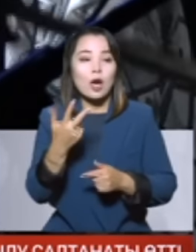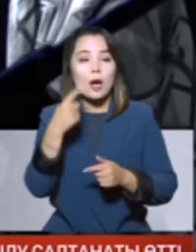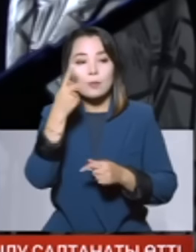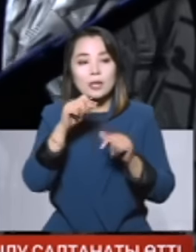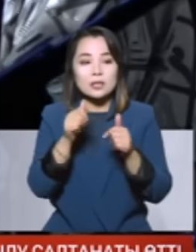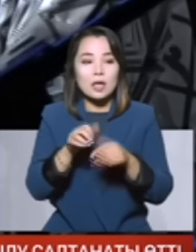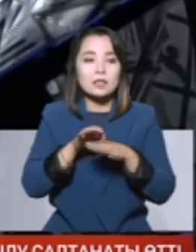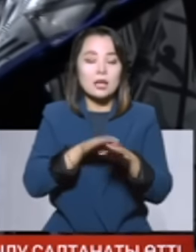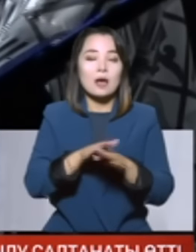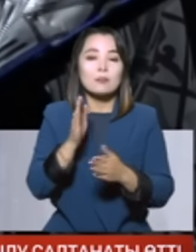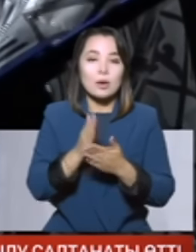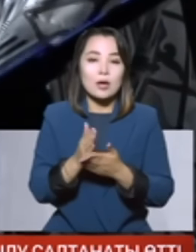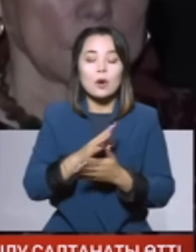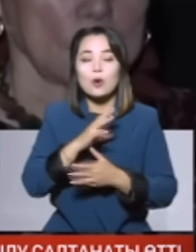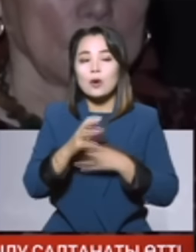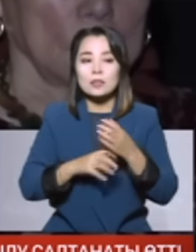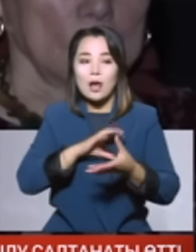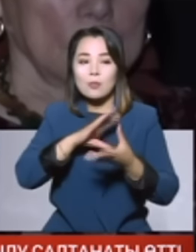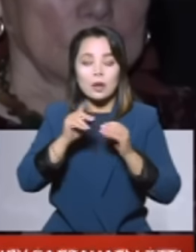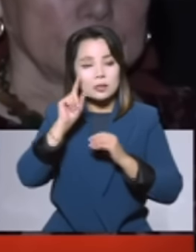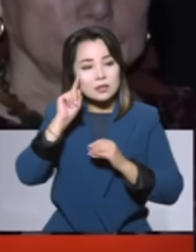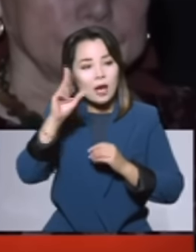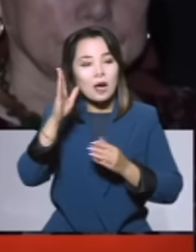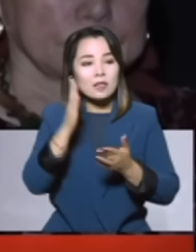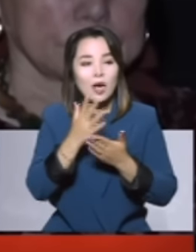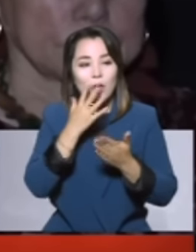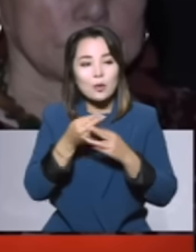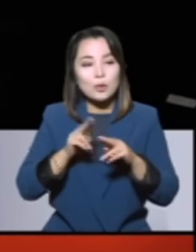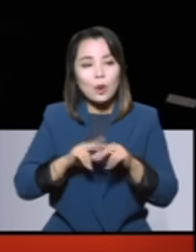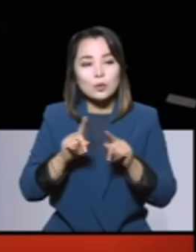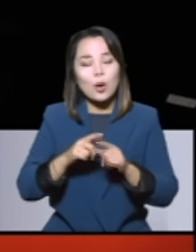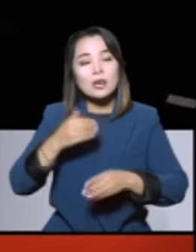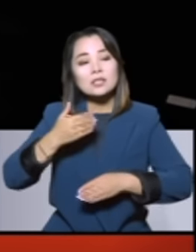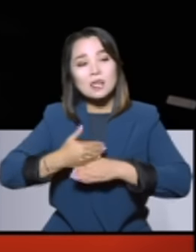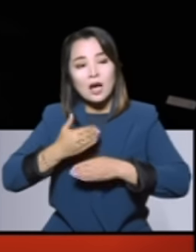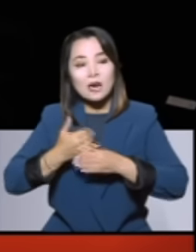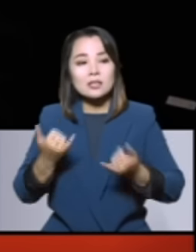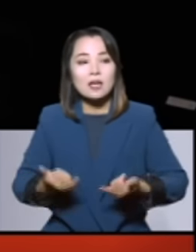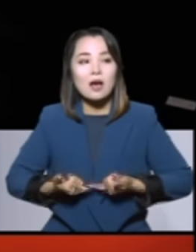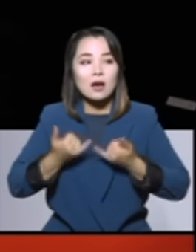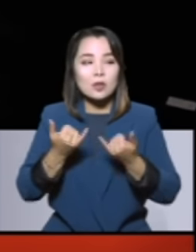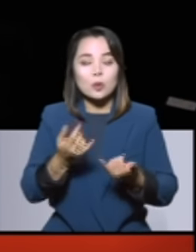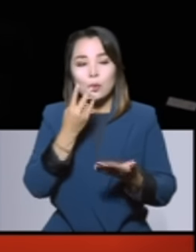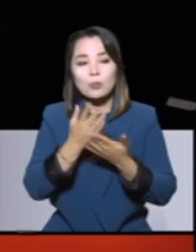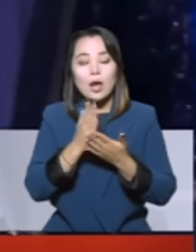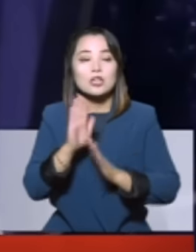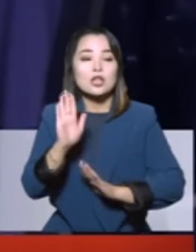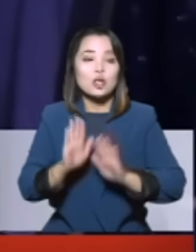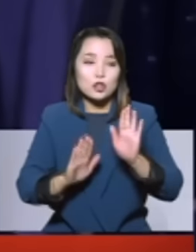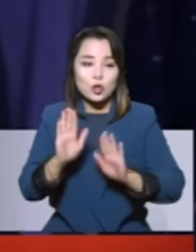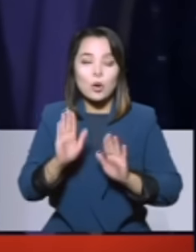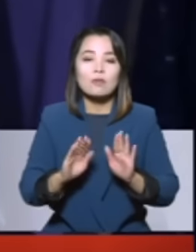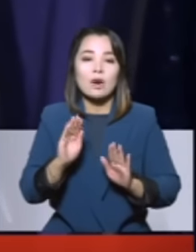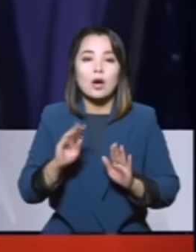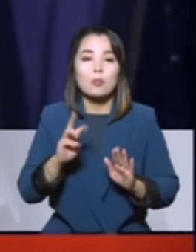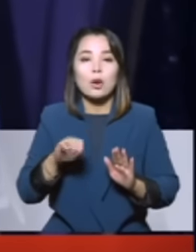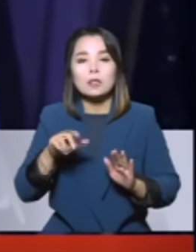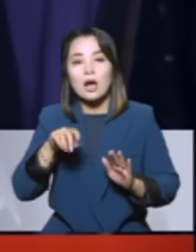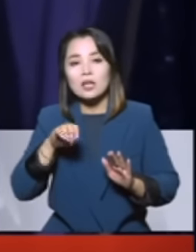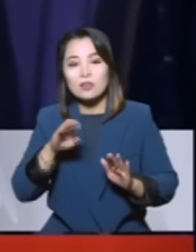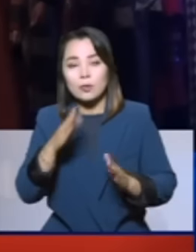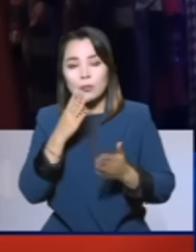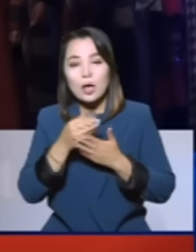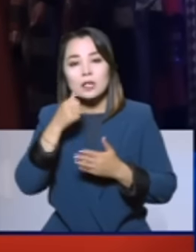сомдалды. Есімі күллі әлемге мәшһүр Хәкім Абайды сахнаға бейімдеп, көрерменге ұсынған режиссер Фархат Молдағали.